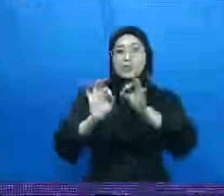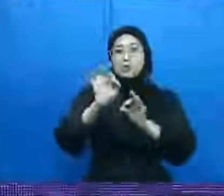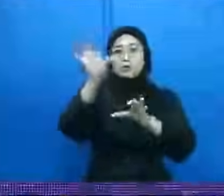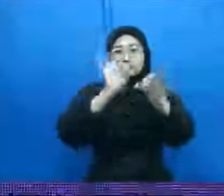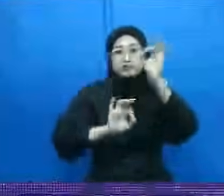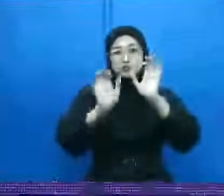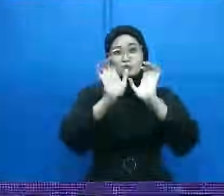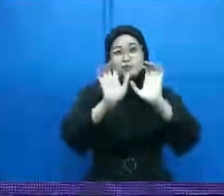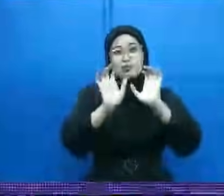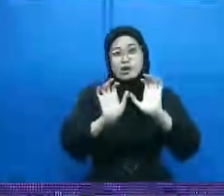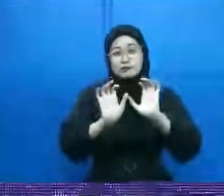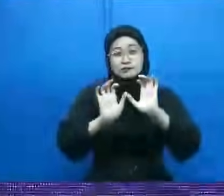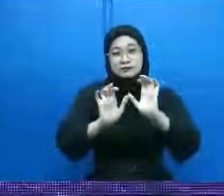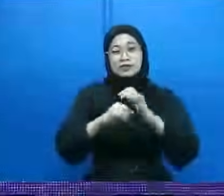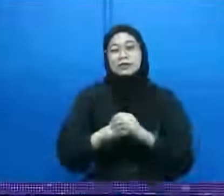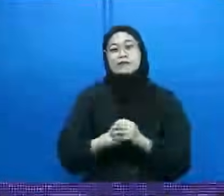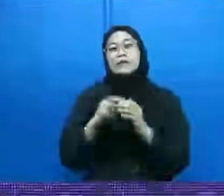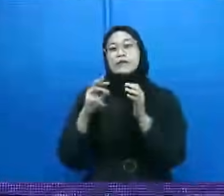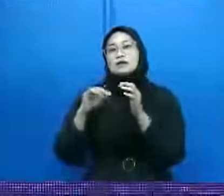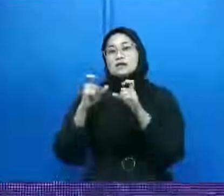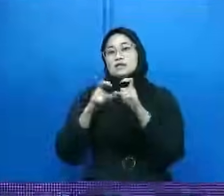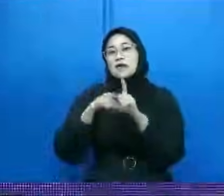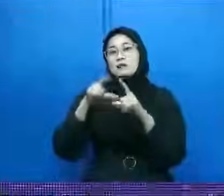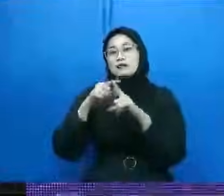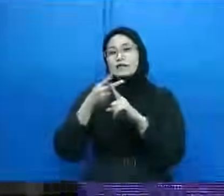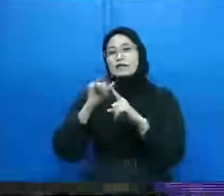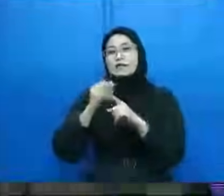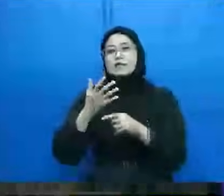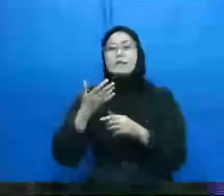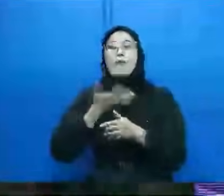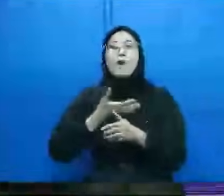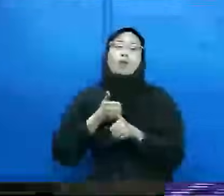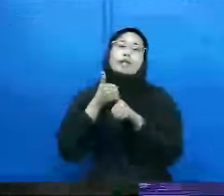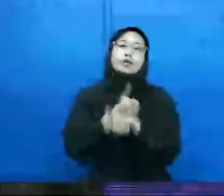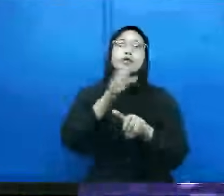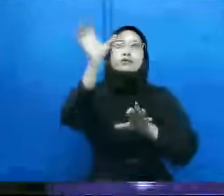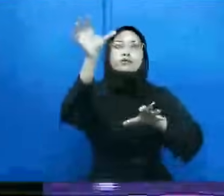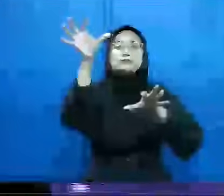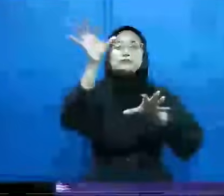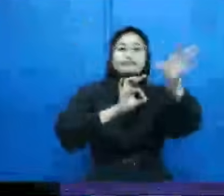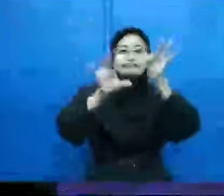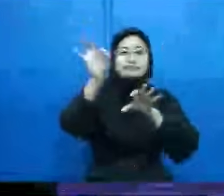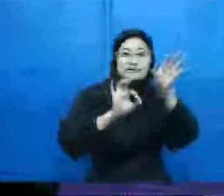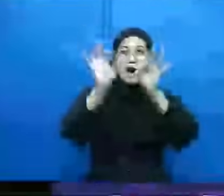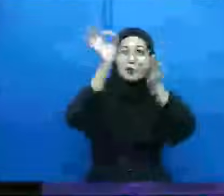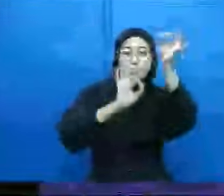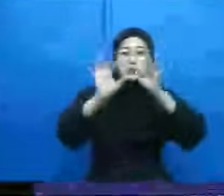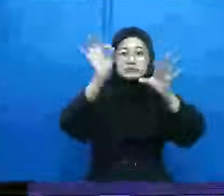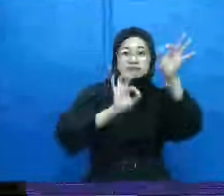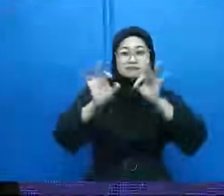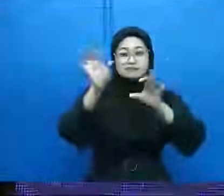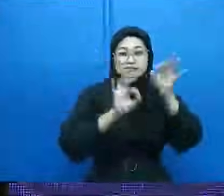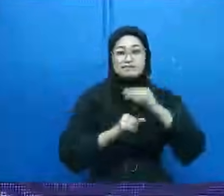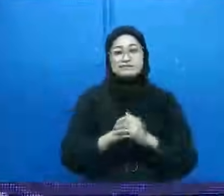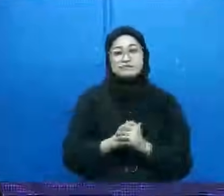Asy-Syafi'i mendaftarkan diri, saya pengen ikut memanen anggur itu. Begitu dipanen oleh Imam Asy-Syafi'i dengan pekerja lain, pemilik